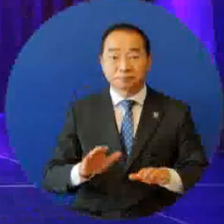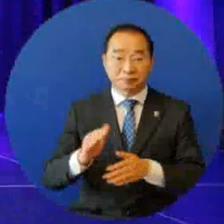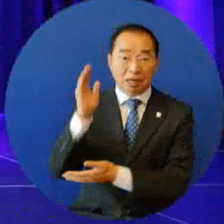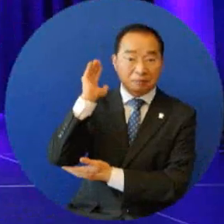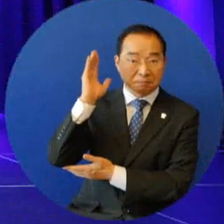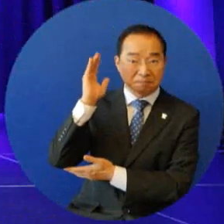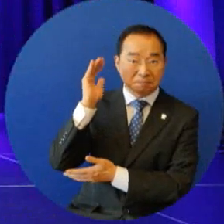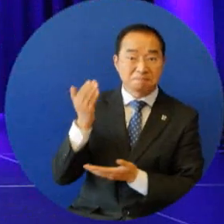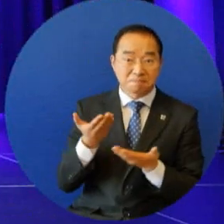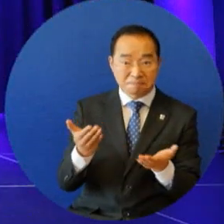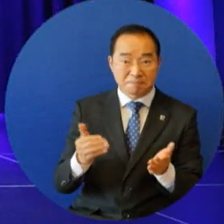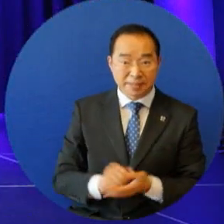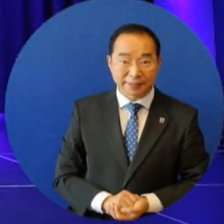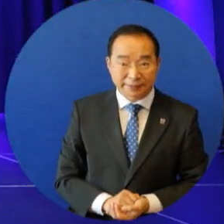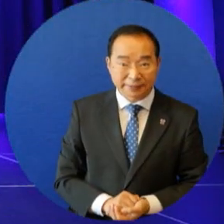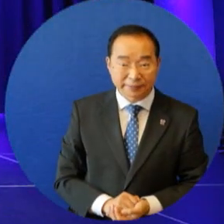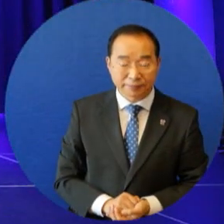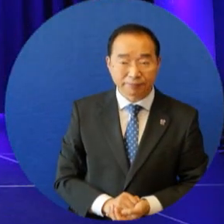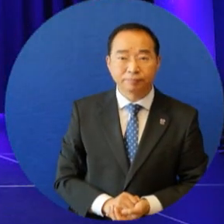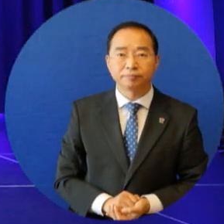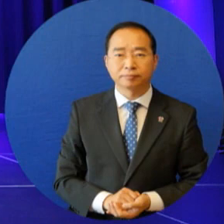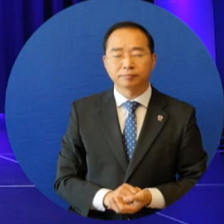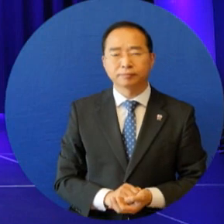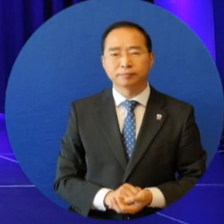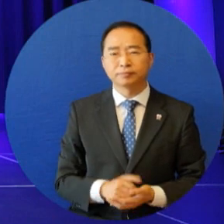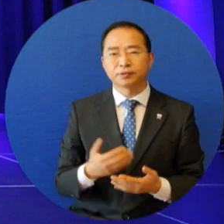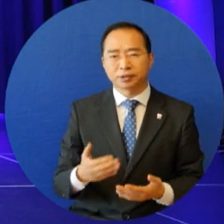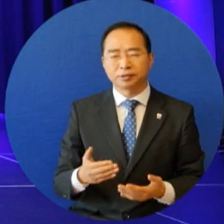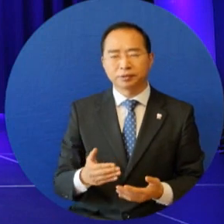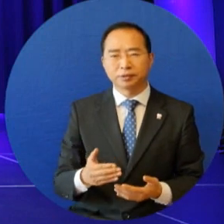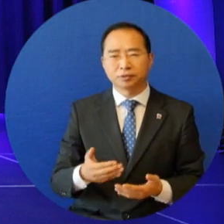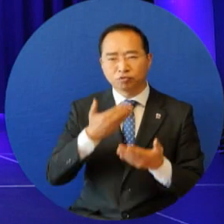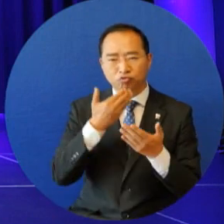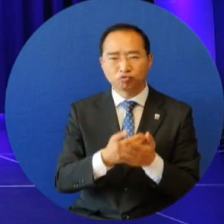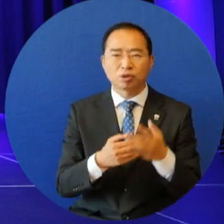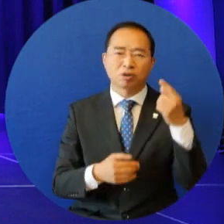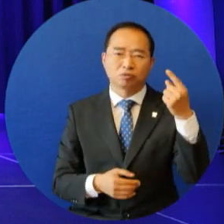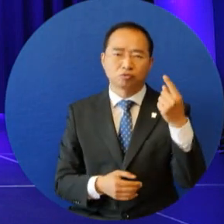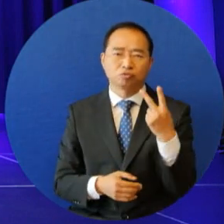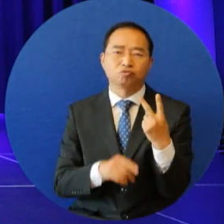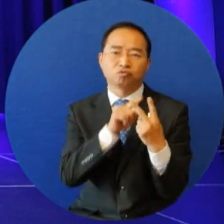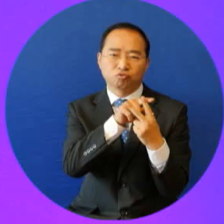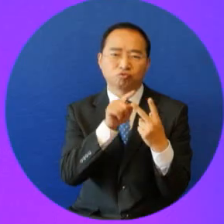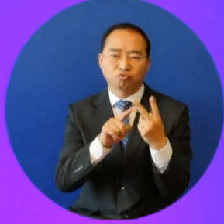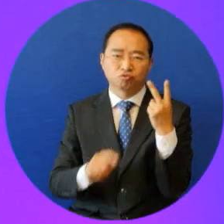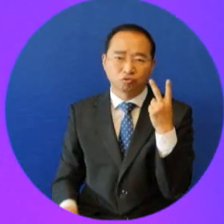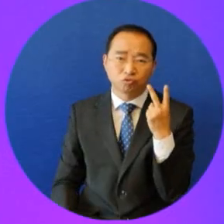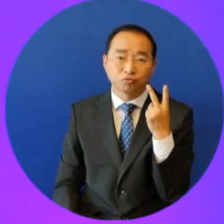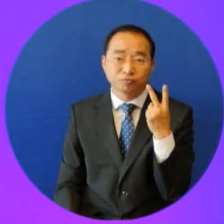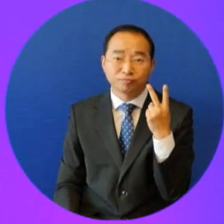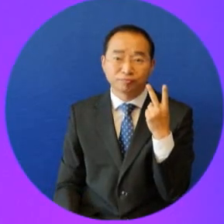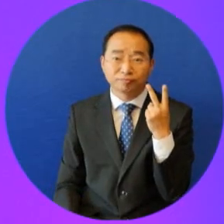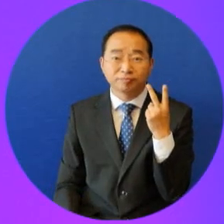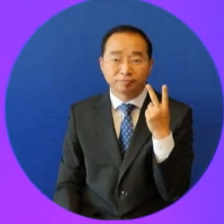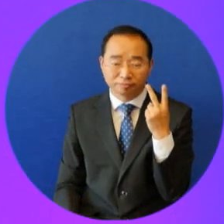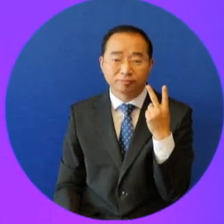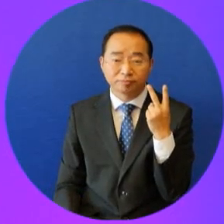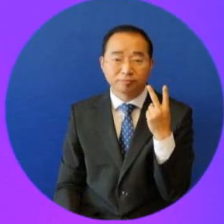오늘 제가 많은 얘기를 드렸는데, 저는 두 가지를 강조하고 싶습니다. 돈은 사실은